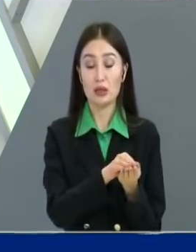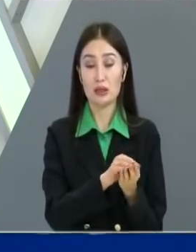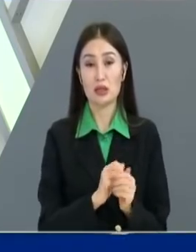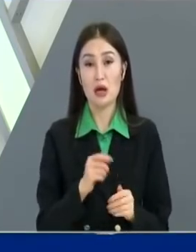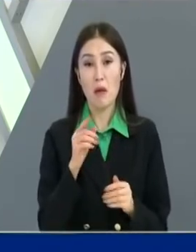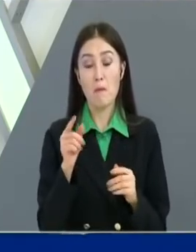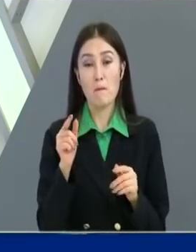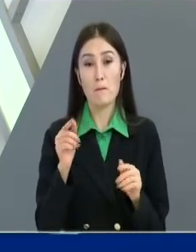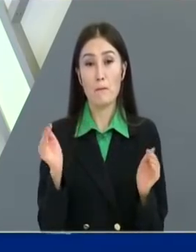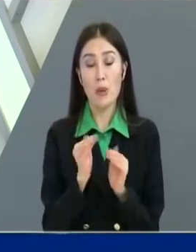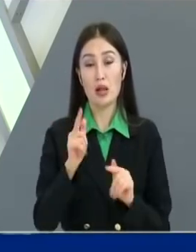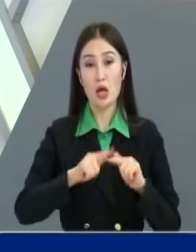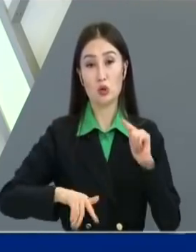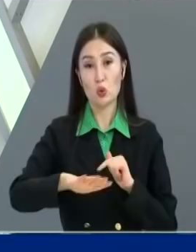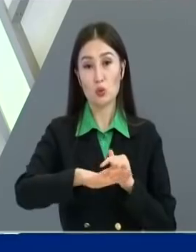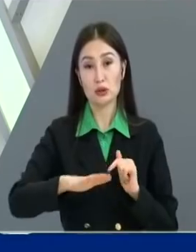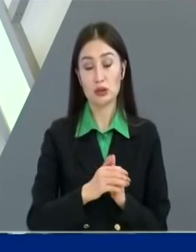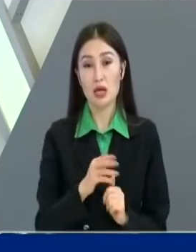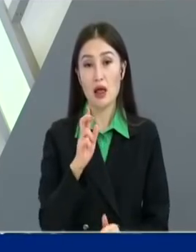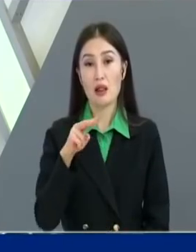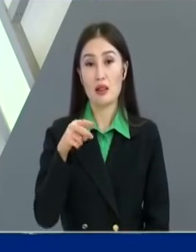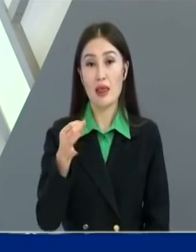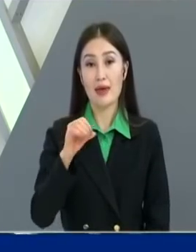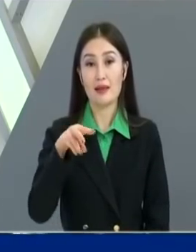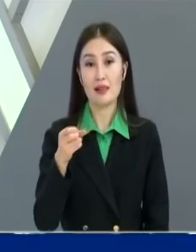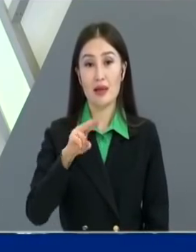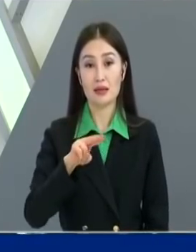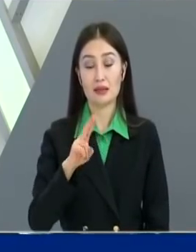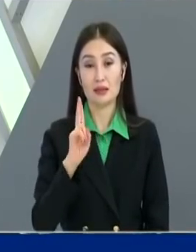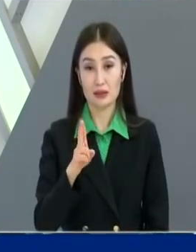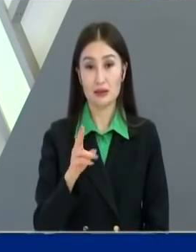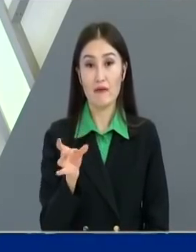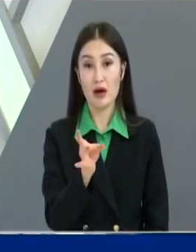Карабулак Лилекского района. Елисей Кирпиченко, Джибек Капарбекова,